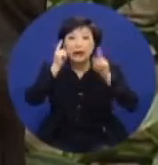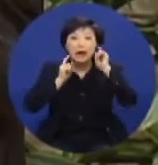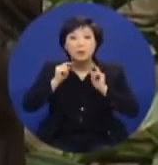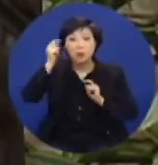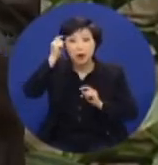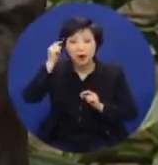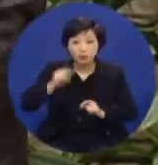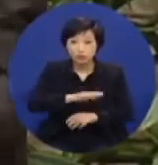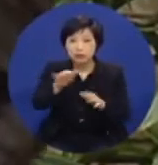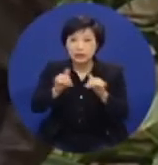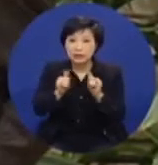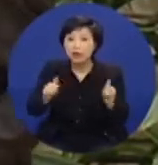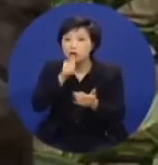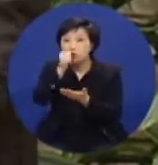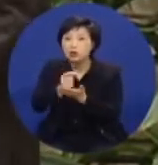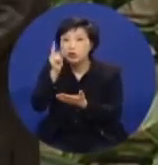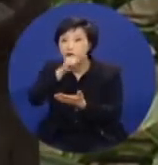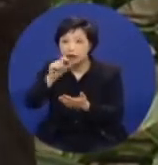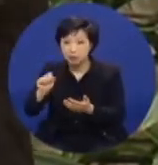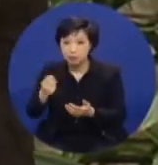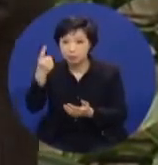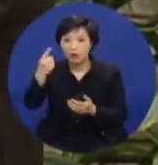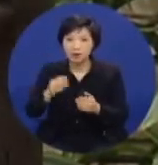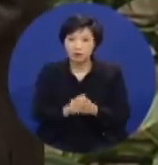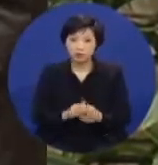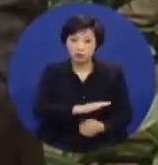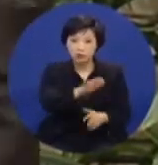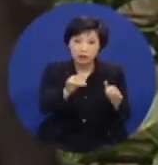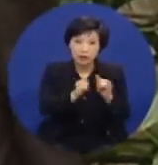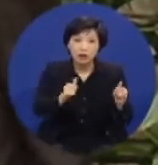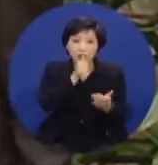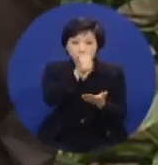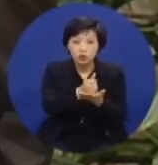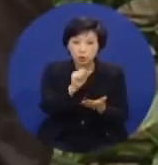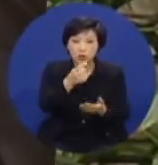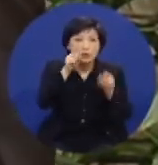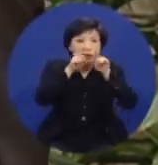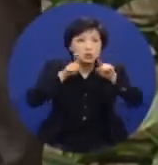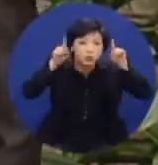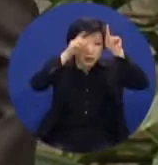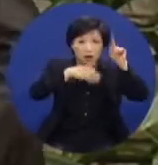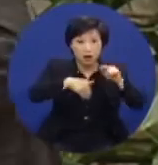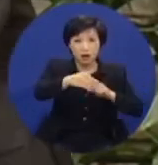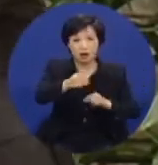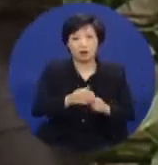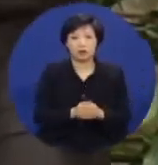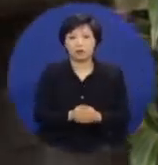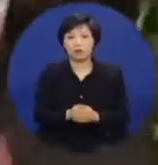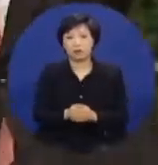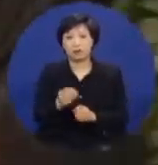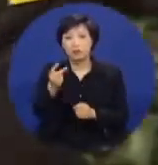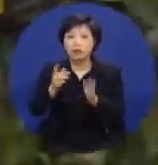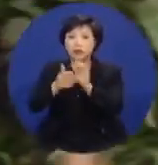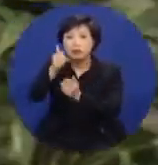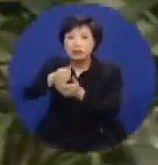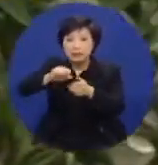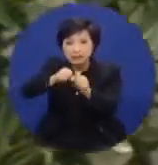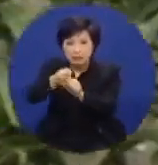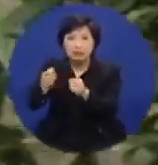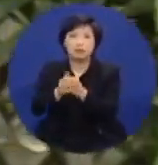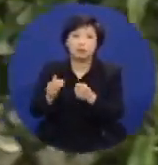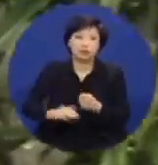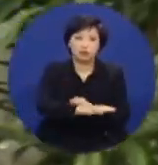최악을 이 납니다 우리가 취해 때문에 지우 까 거든요 그가 침 결을 팥